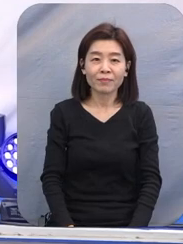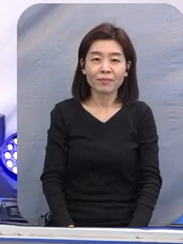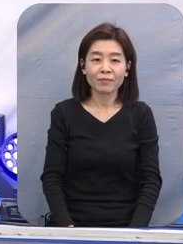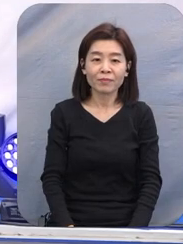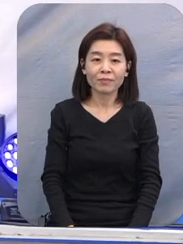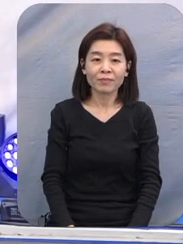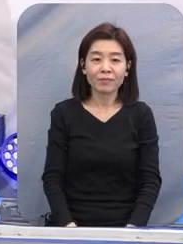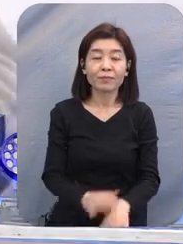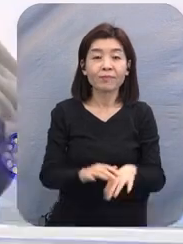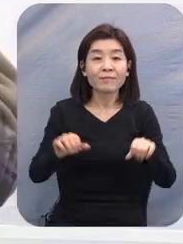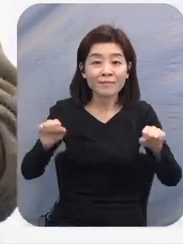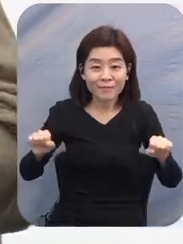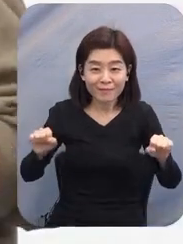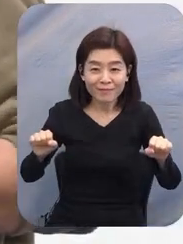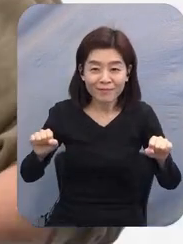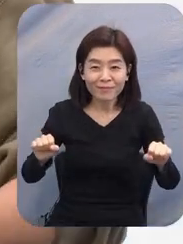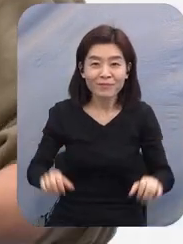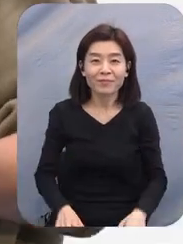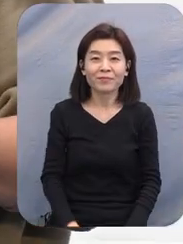안녕하세요.